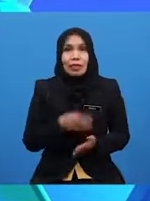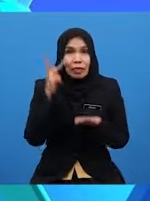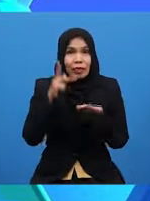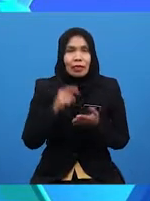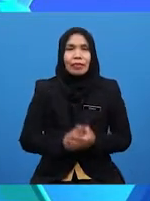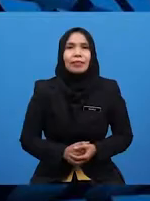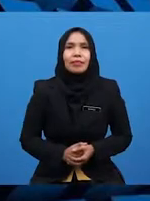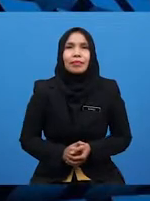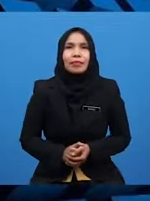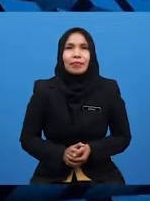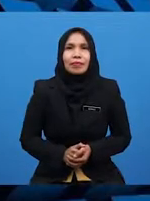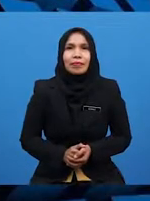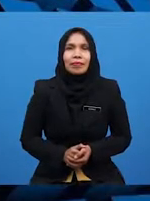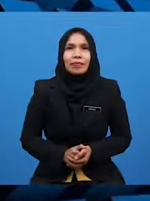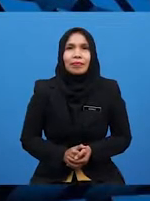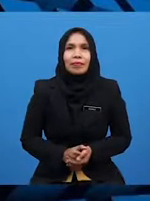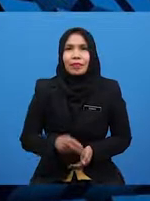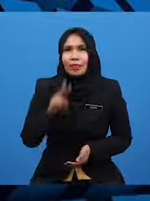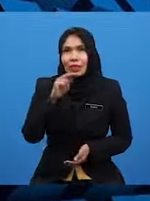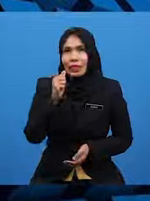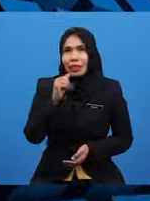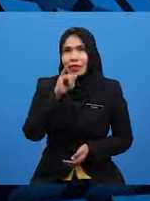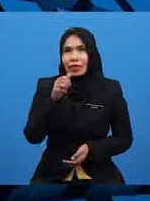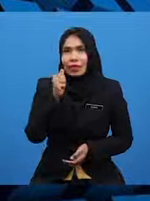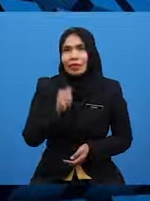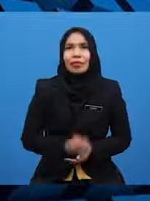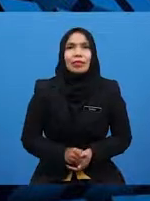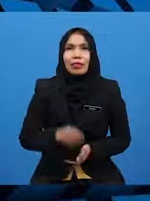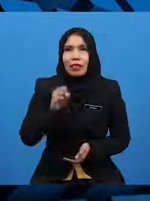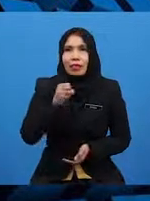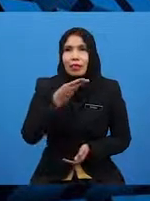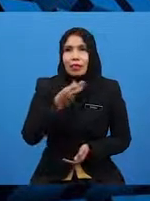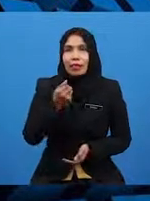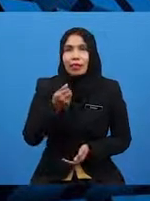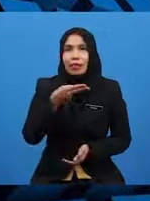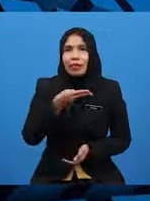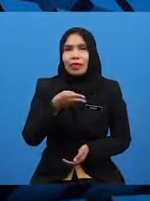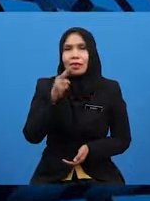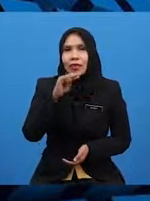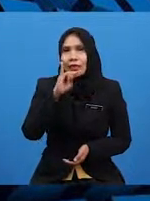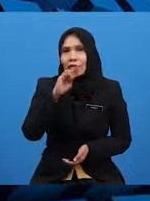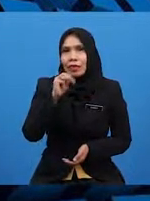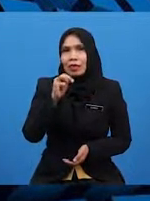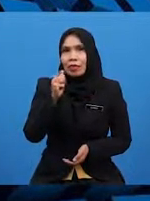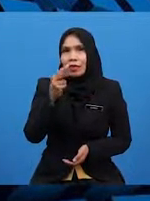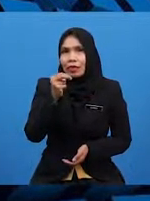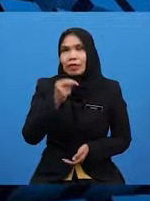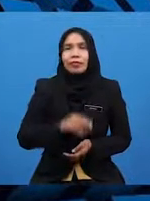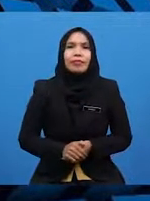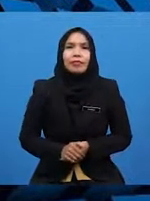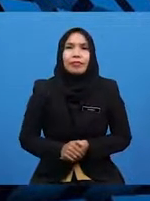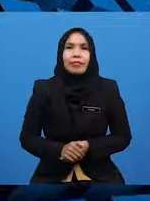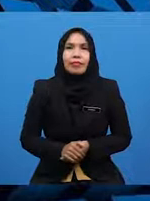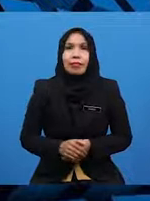Jom. Raja Syahriman bin Raja Azidin dilahirkan pada tanggal